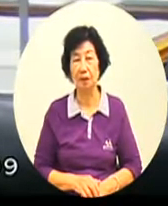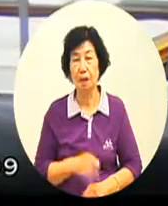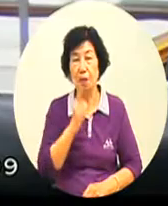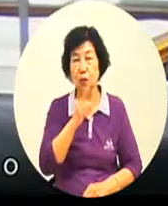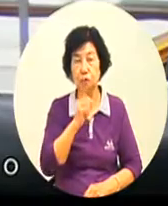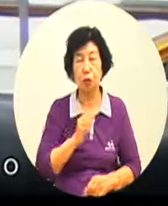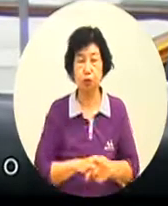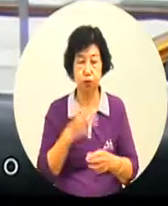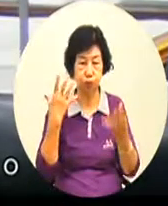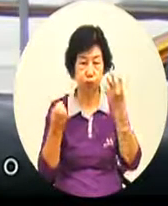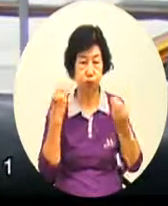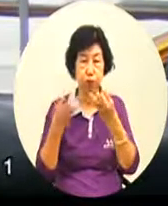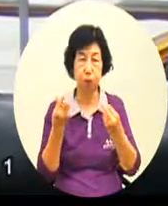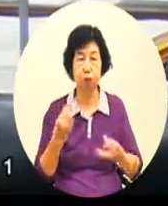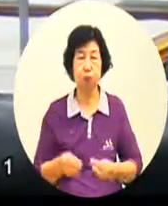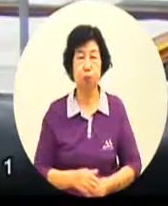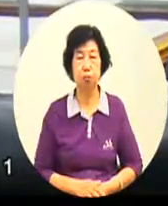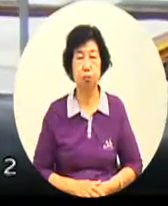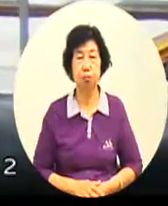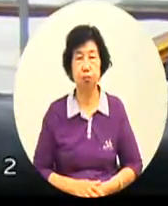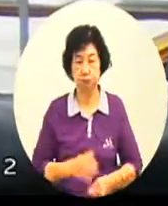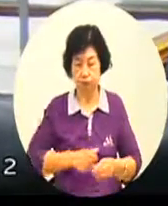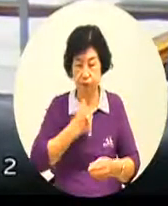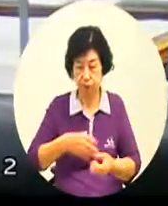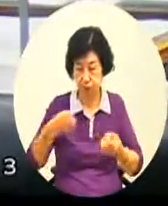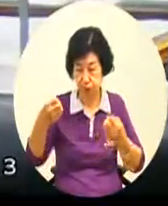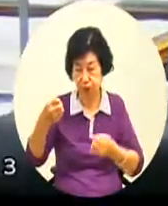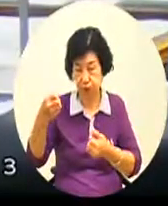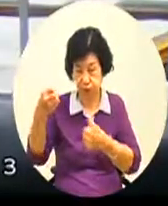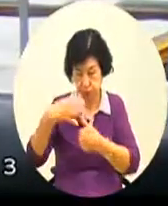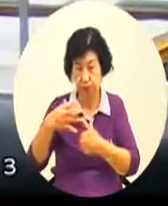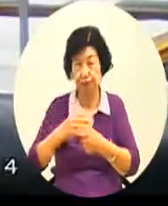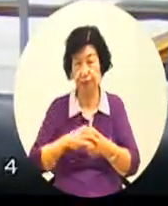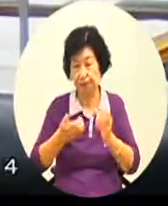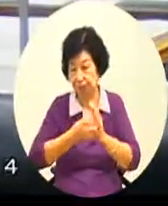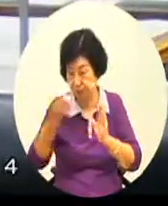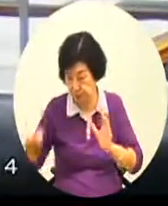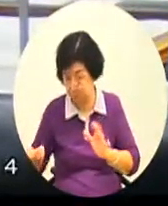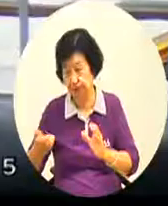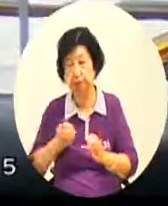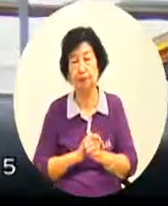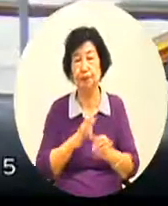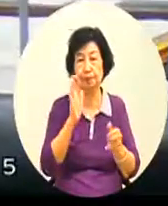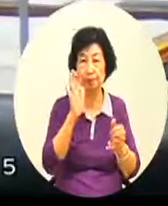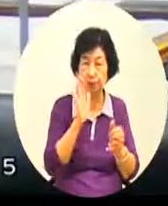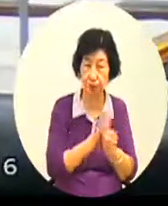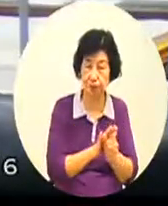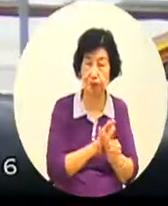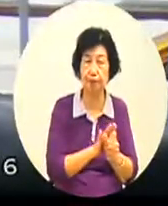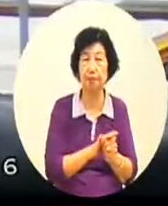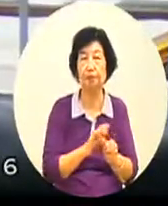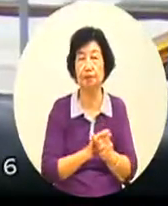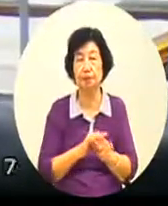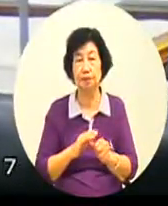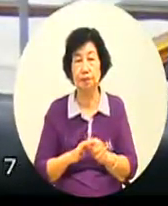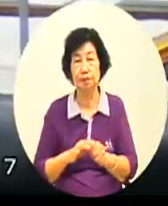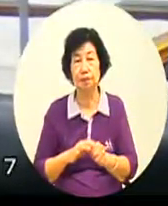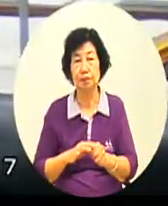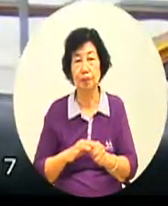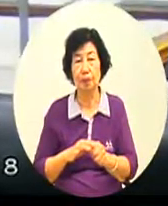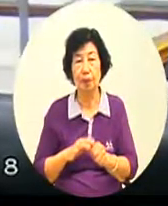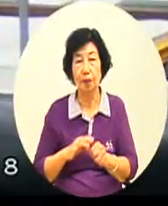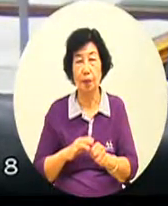你就告诉我啊，好、哦，你就告诉我，你是要让他们迁走到别的地方，还是要帮他们争取他们应该要有的权